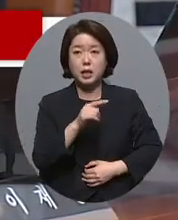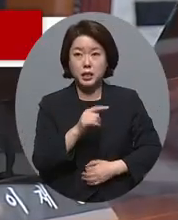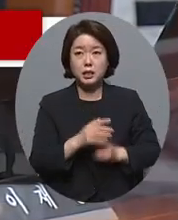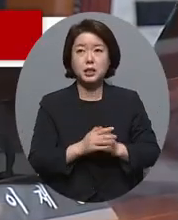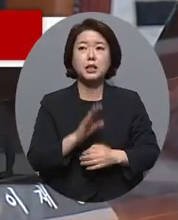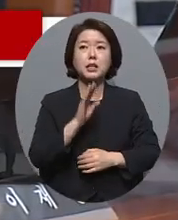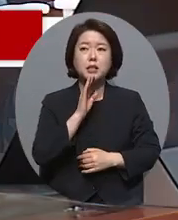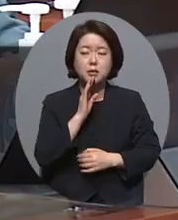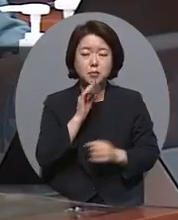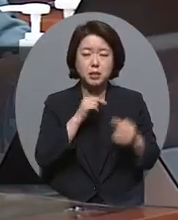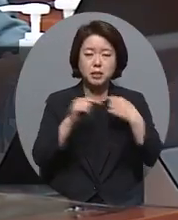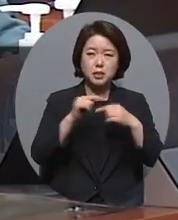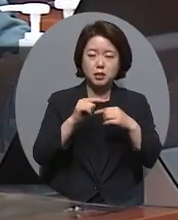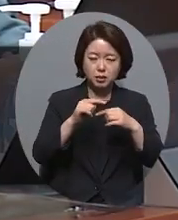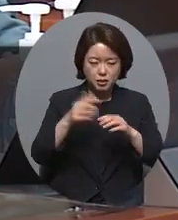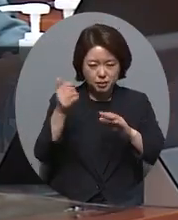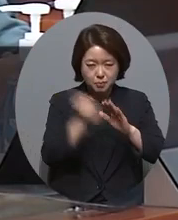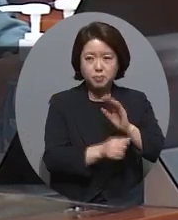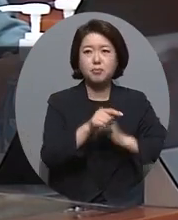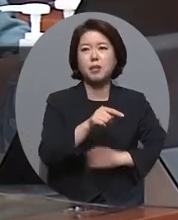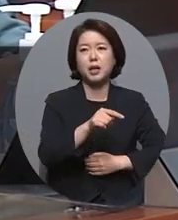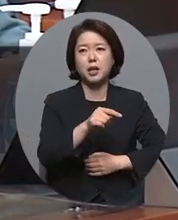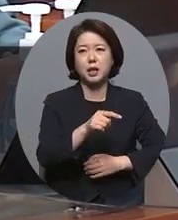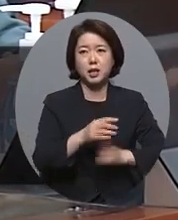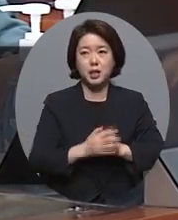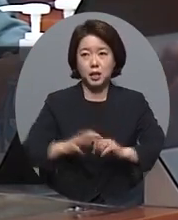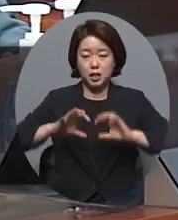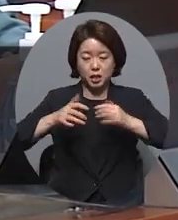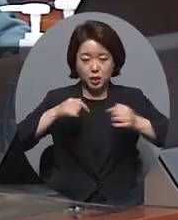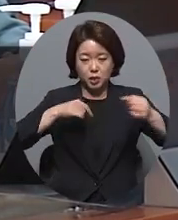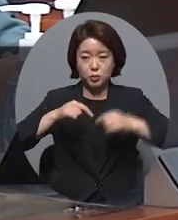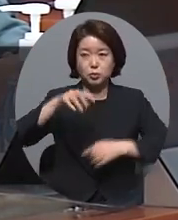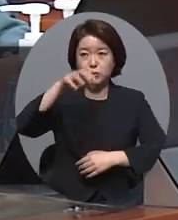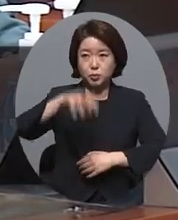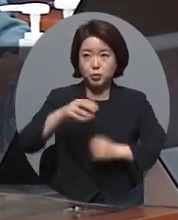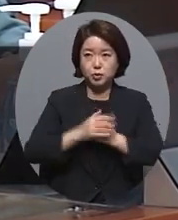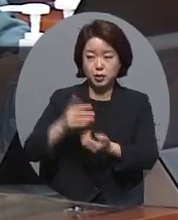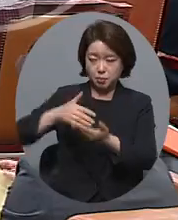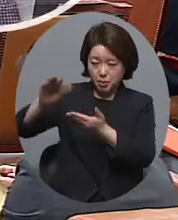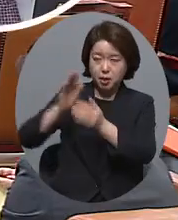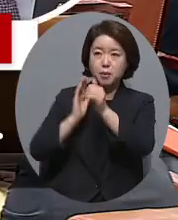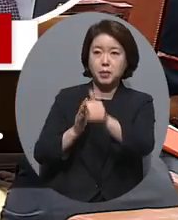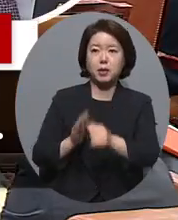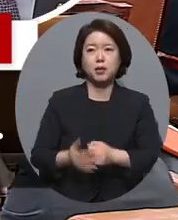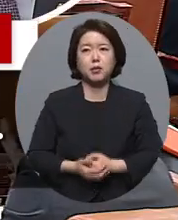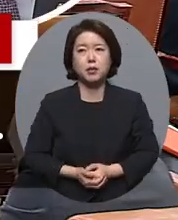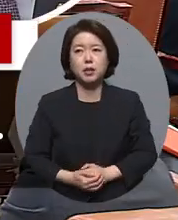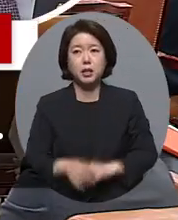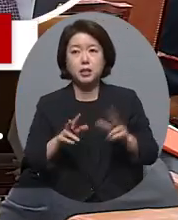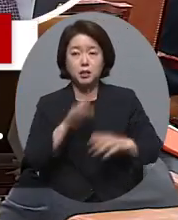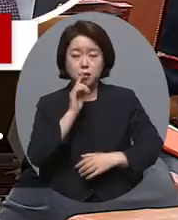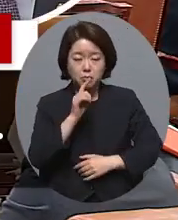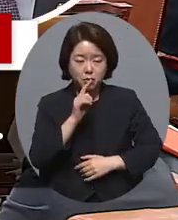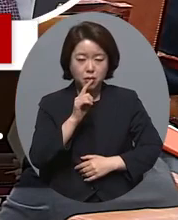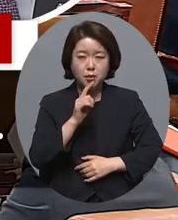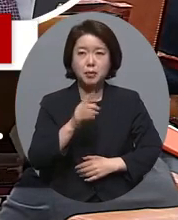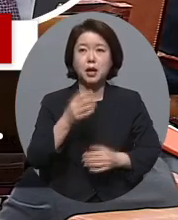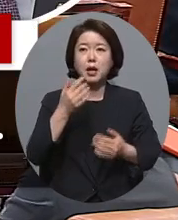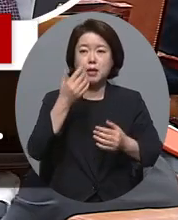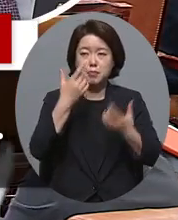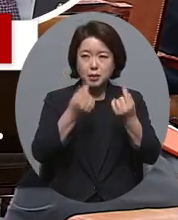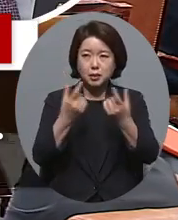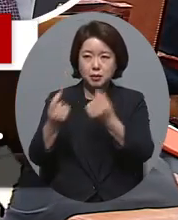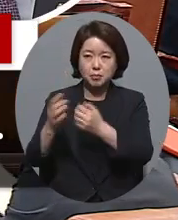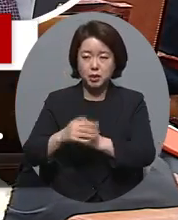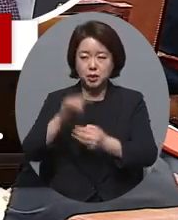참사라고 생각합니다 국정감사장에서 퇴장시켜 주시기를 요청합니다 지금 뭐 이제 말끝마다 이제